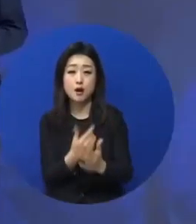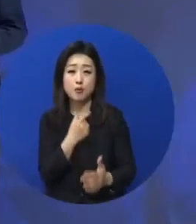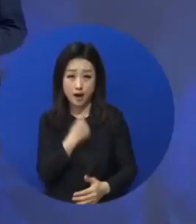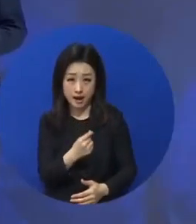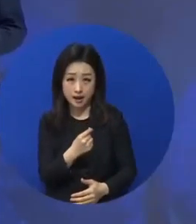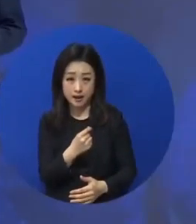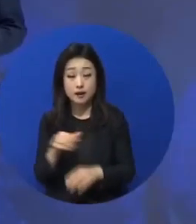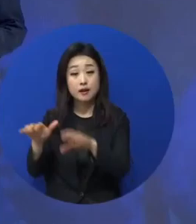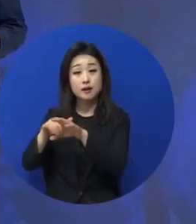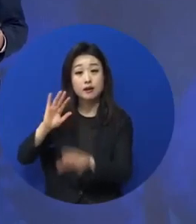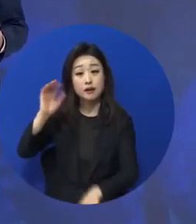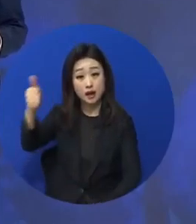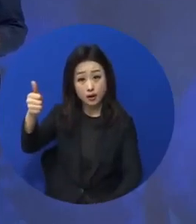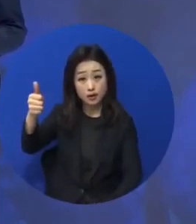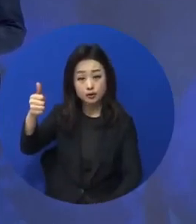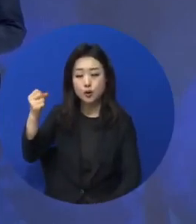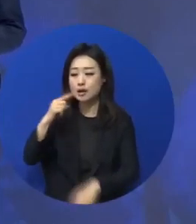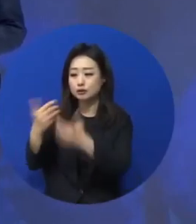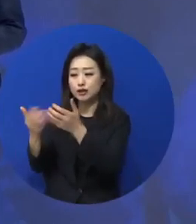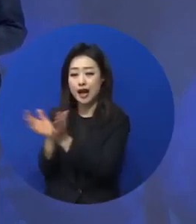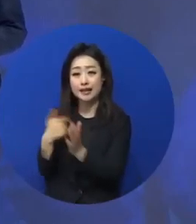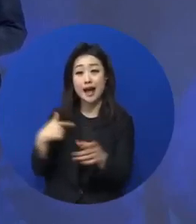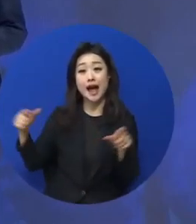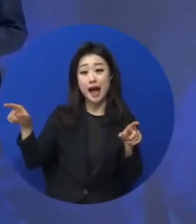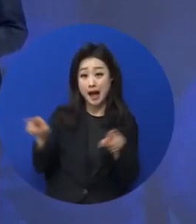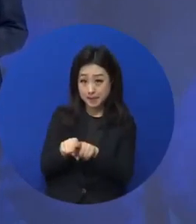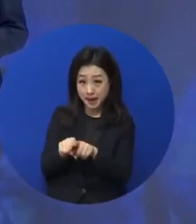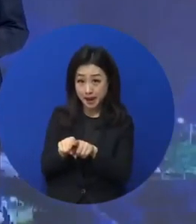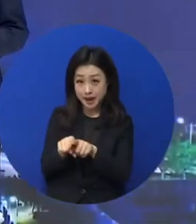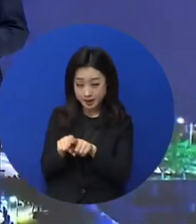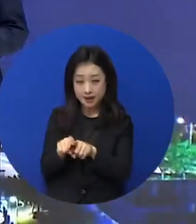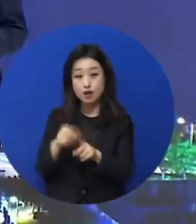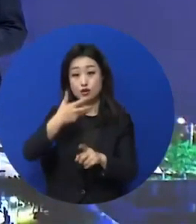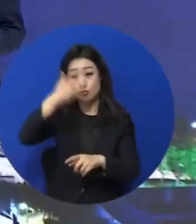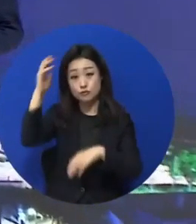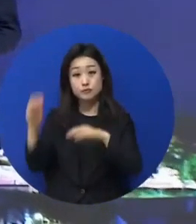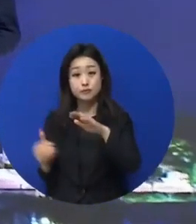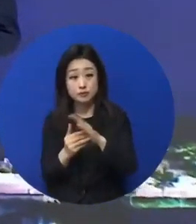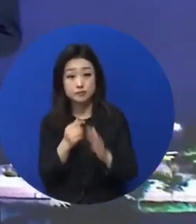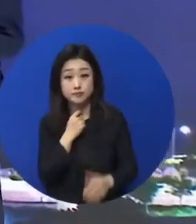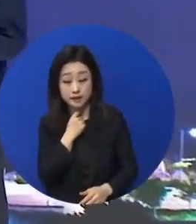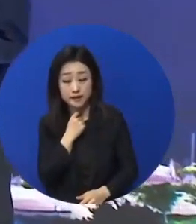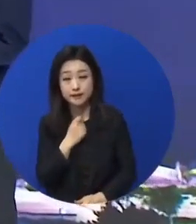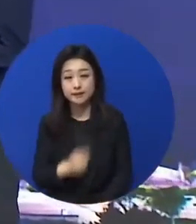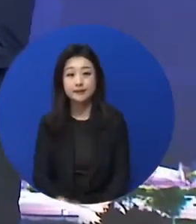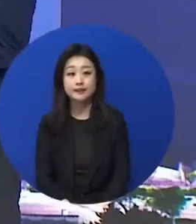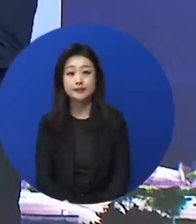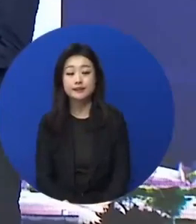문재인 대통령, 더불어민주당과 함께 김영춘이 이루어내겠습니다.